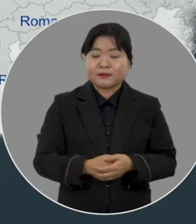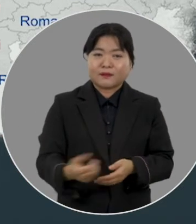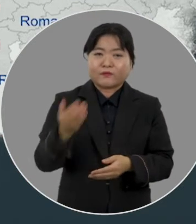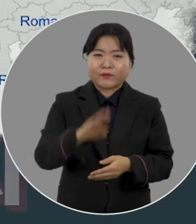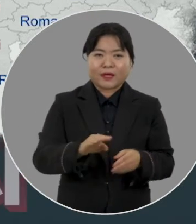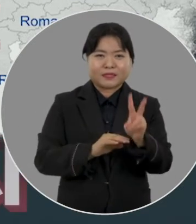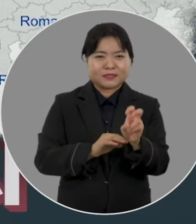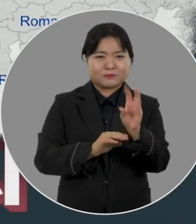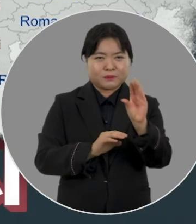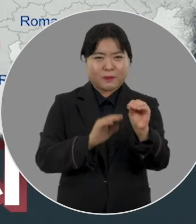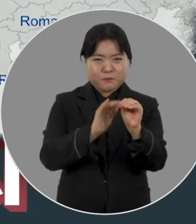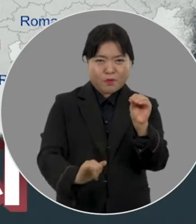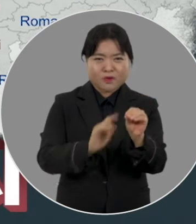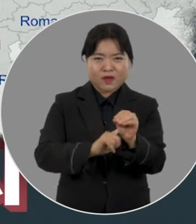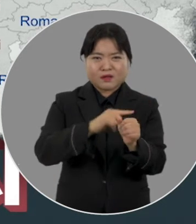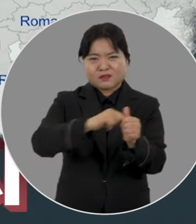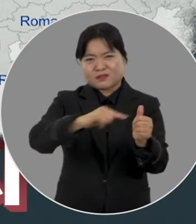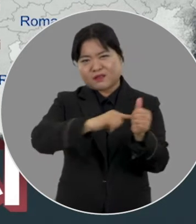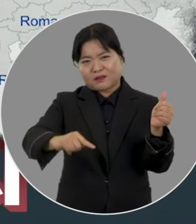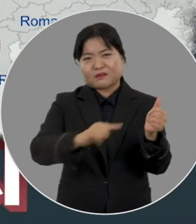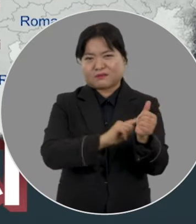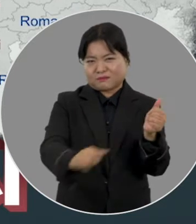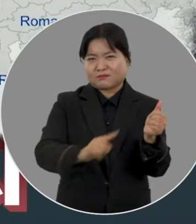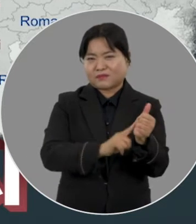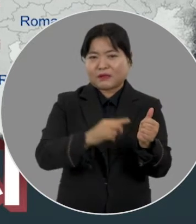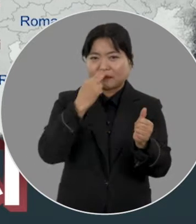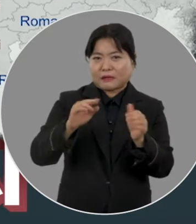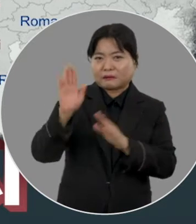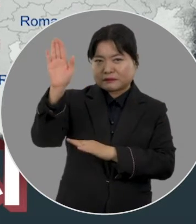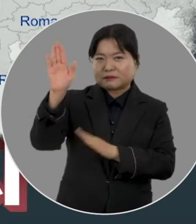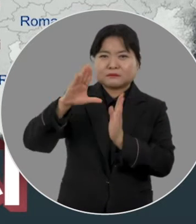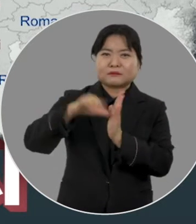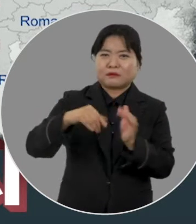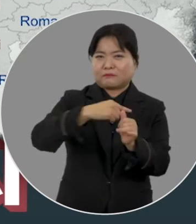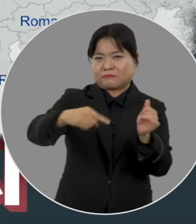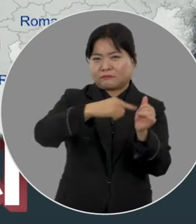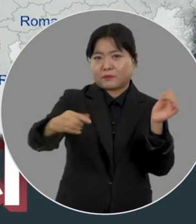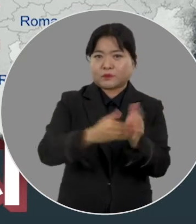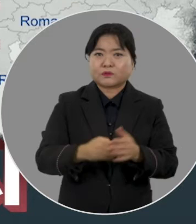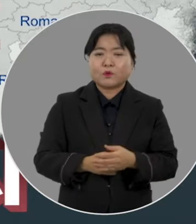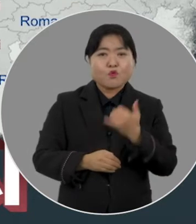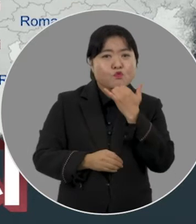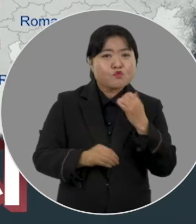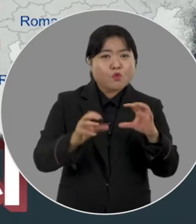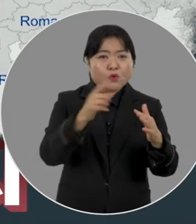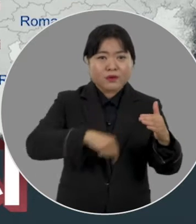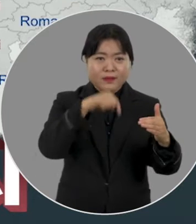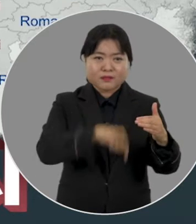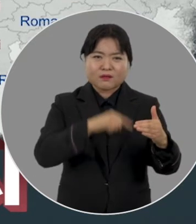그런데 22만 명의 희생자가 나치 시기에 발생을 했죠. 독일